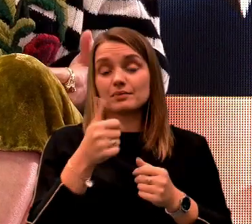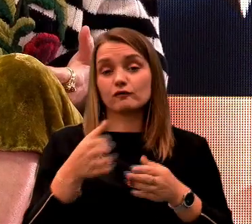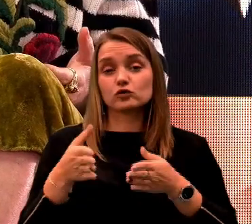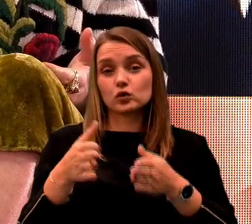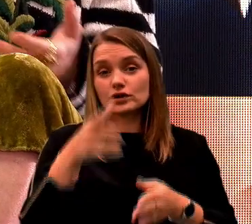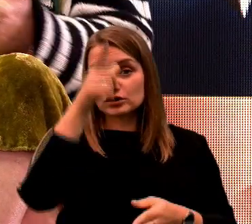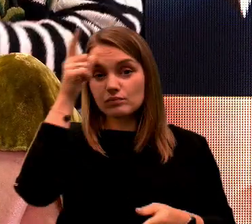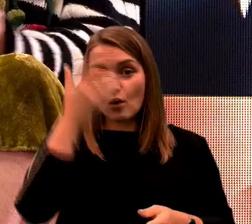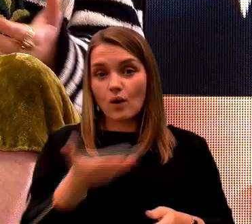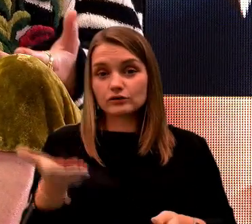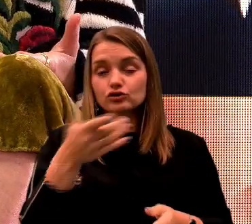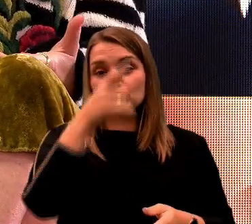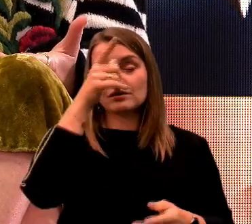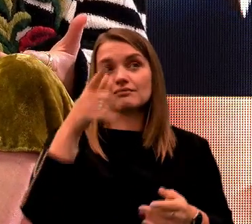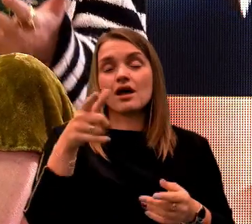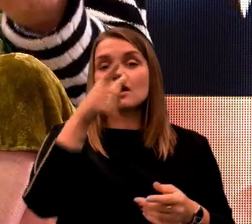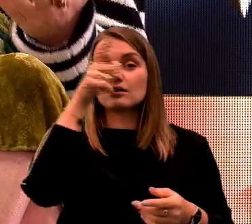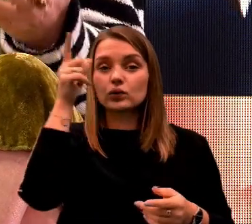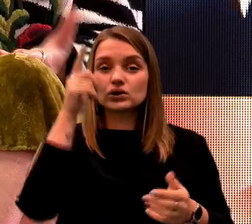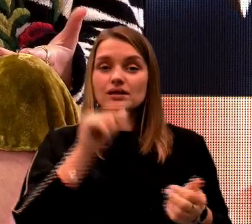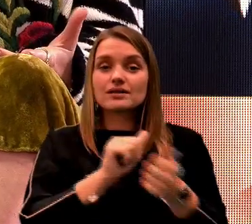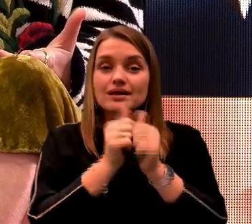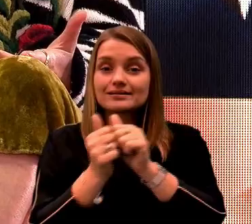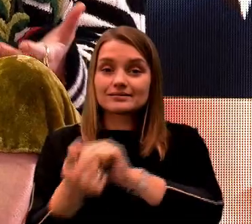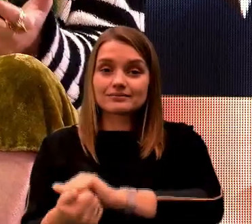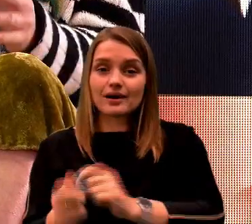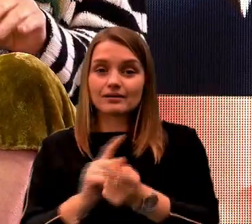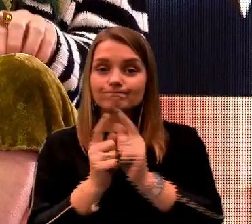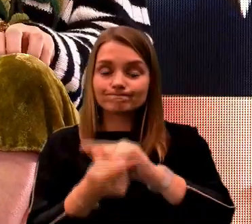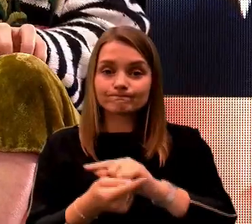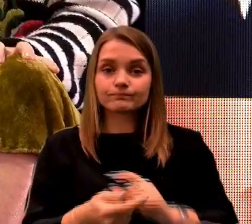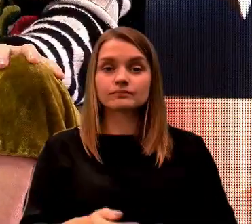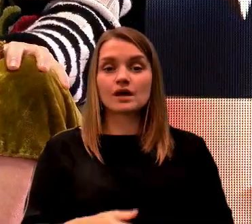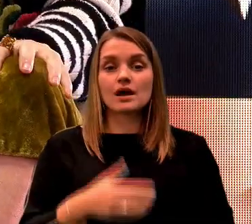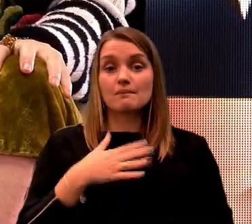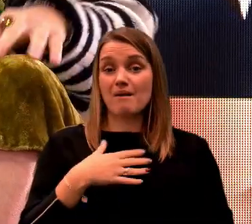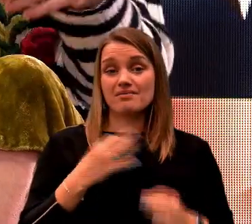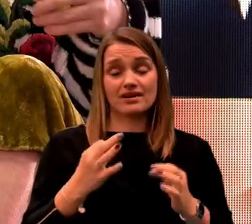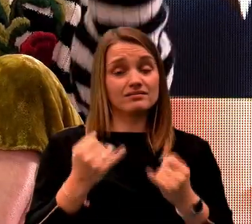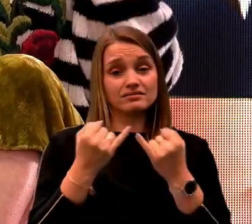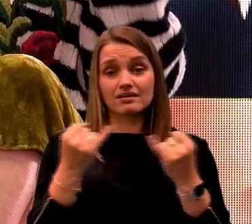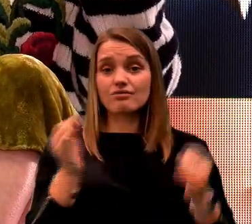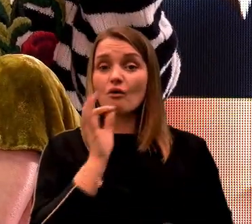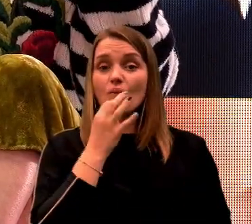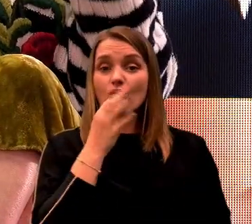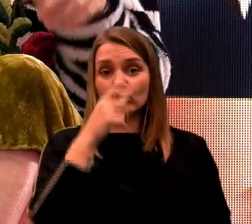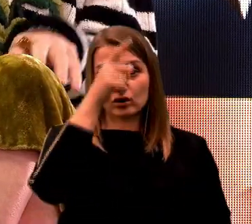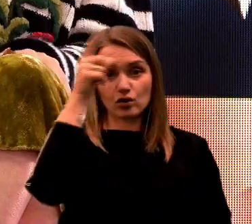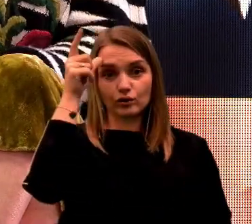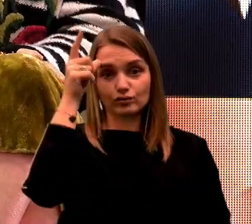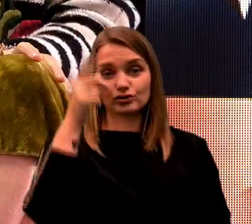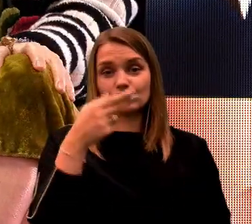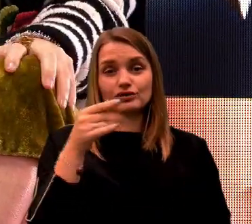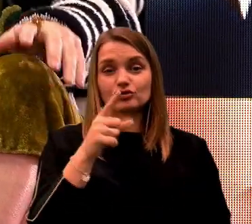zmiany nastawienia ludzi, tego, że rośnie nam, mamy teraz do czynienia z zupełnie innymi młodymi ludźmi niż wtedy, kiedy ja byłam